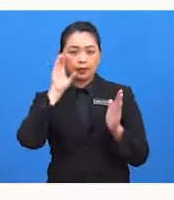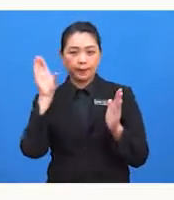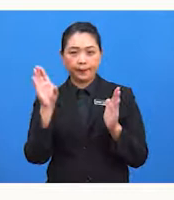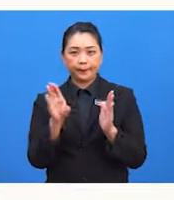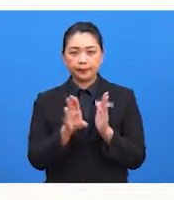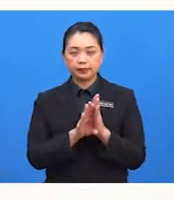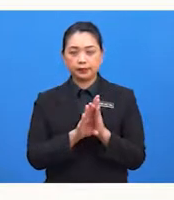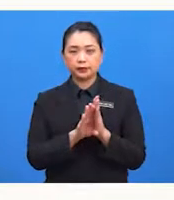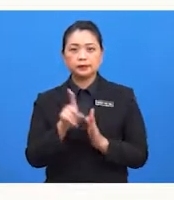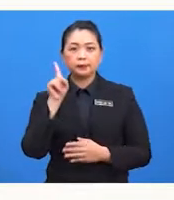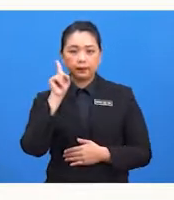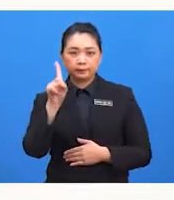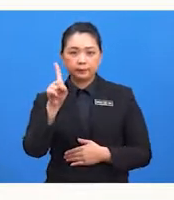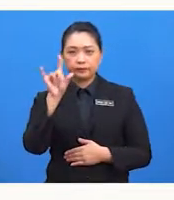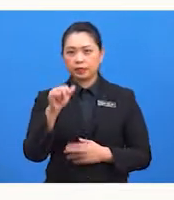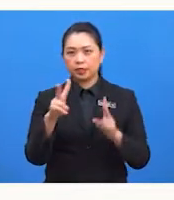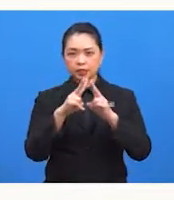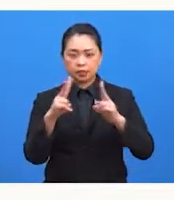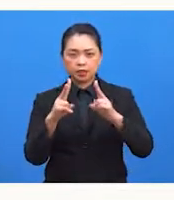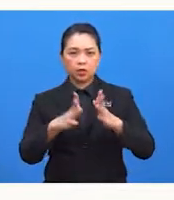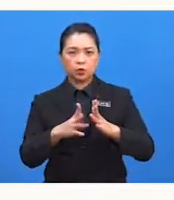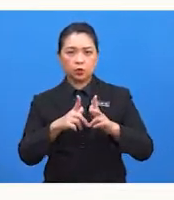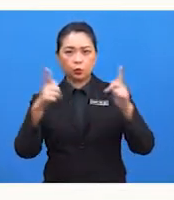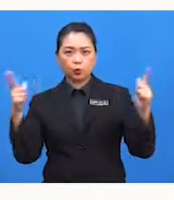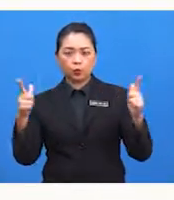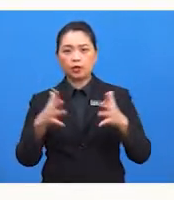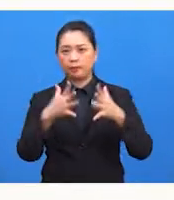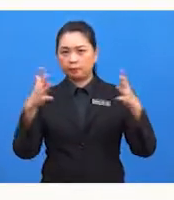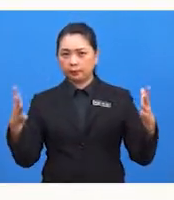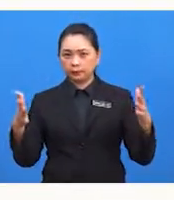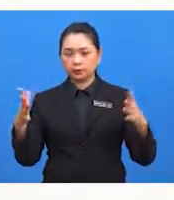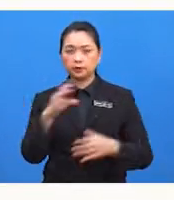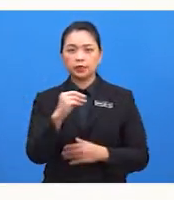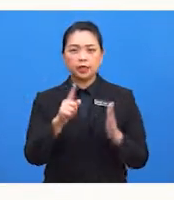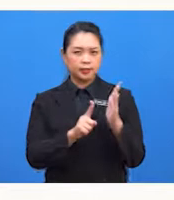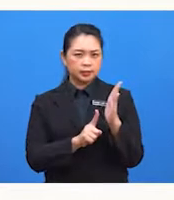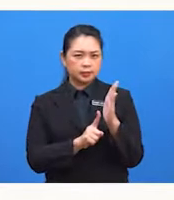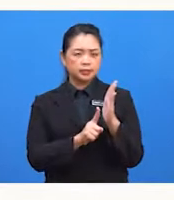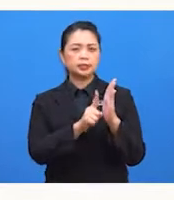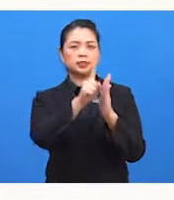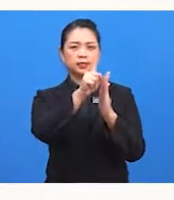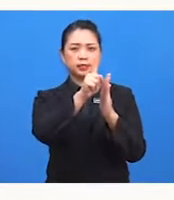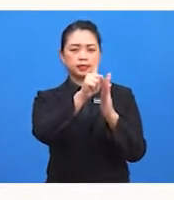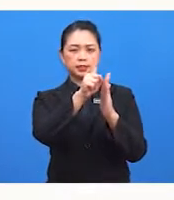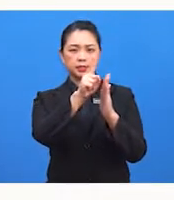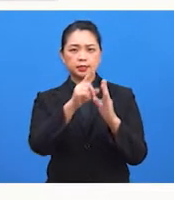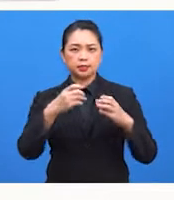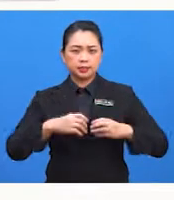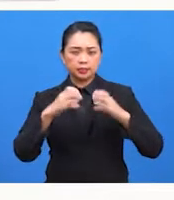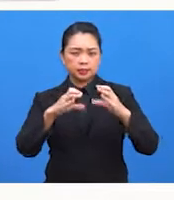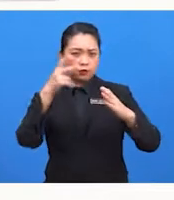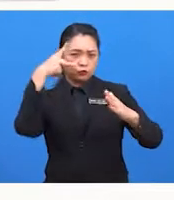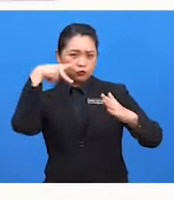menggambarkan sesuatu yang sangat luas, besar dan tinggi secara visual.